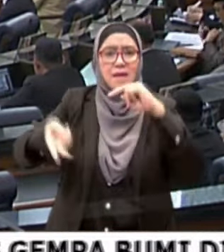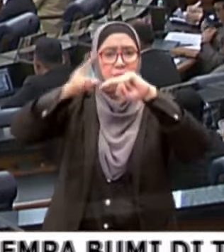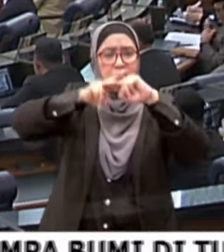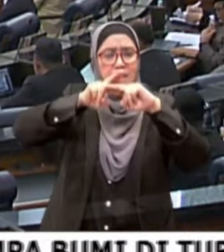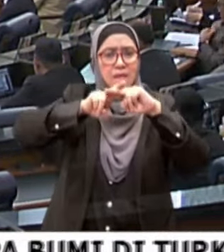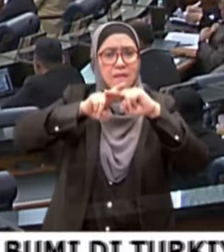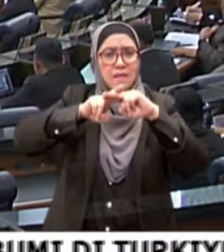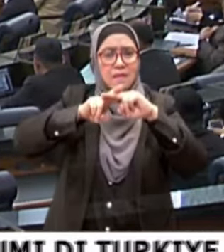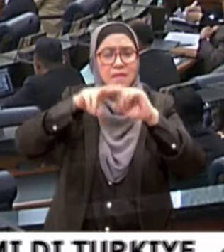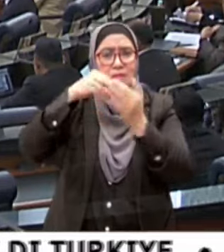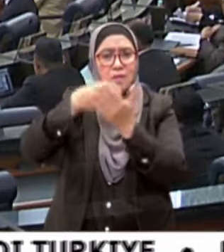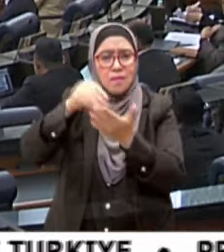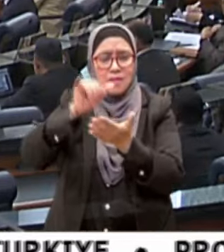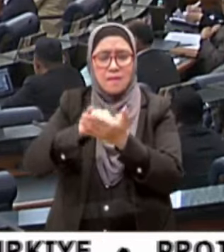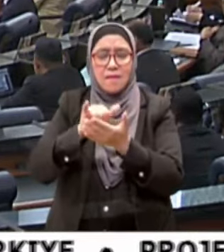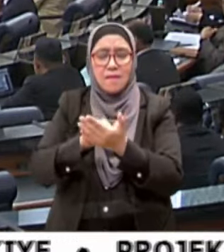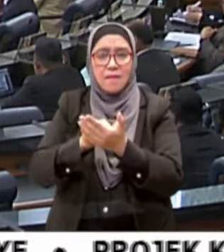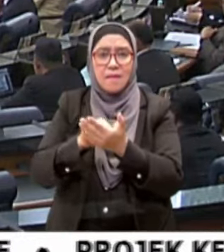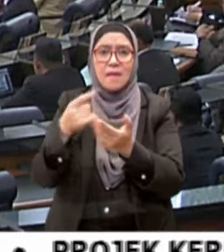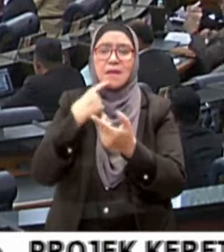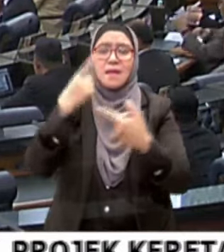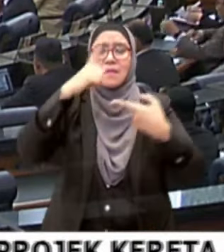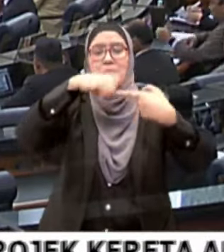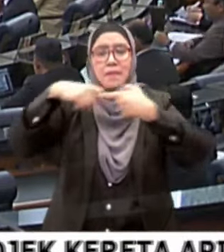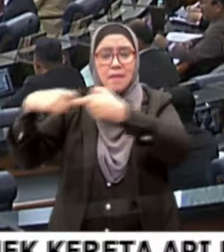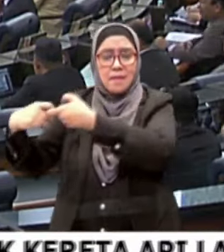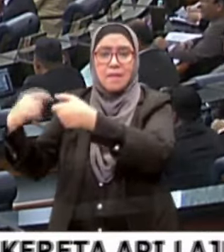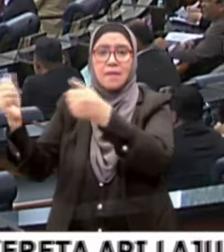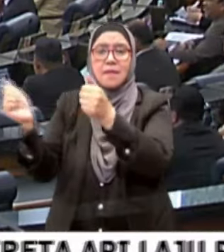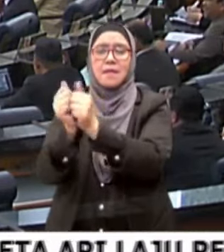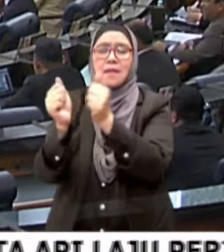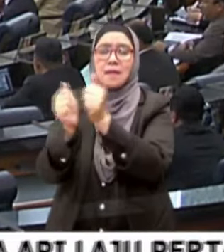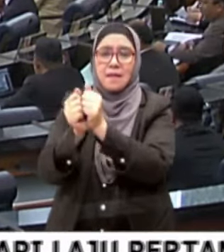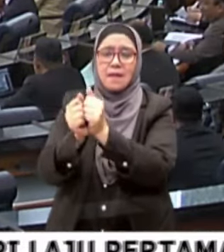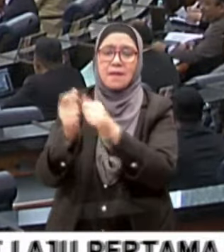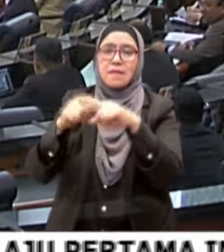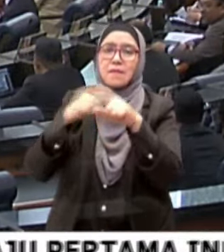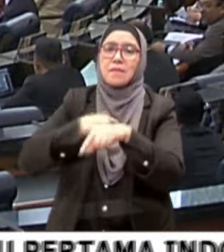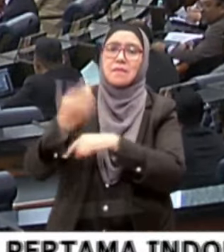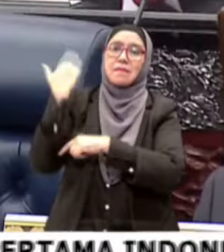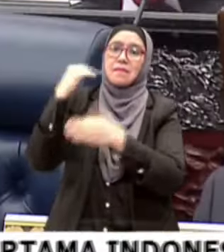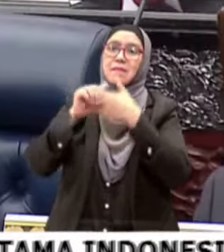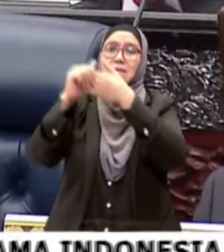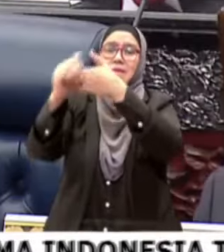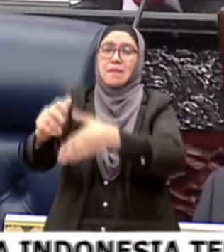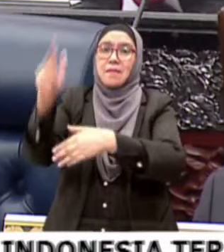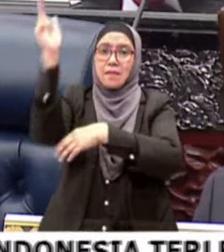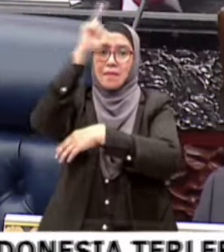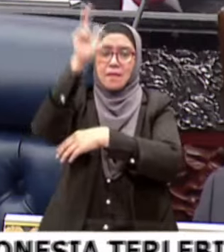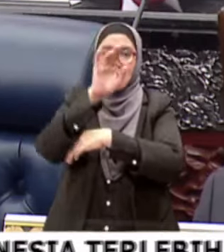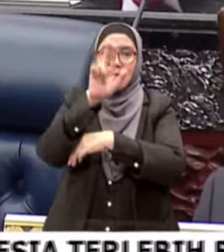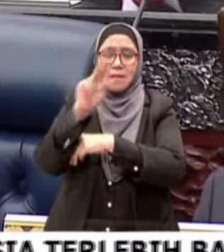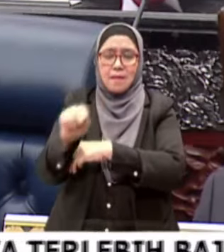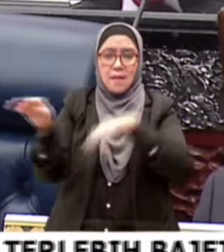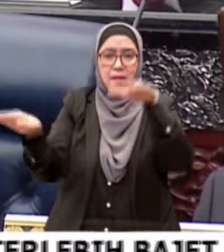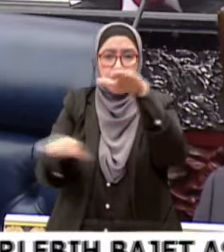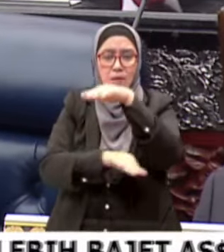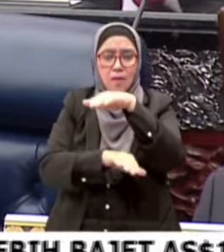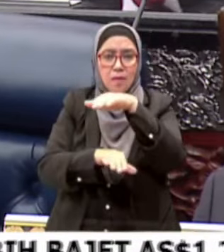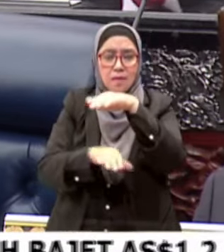scanner keuangan yang berlaku di zaman kerajaan pedesaan nasional khususnya di bawah pimpinan perdana menteri ke-6 yang turut